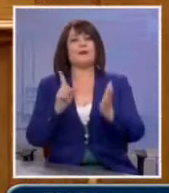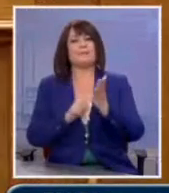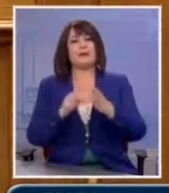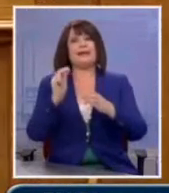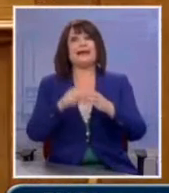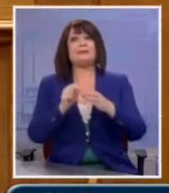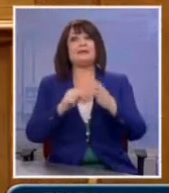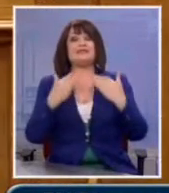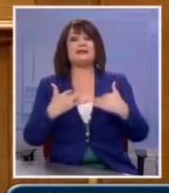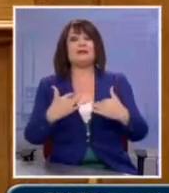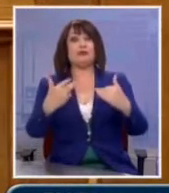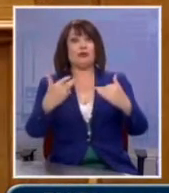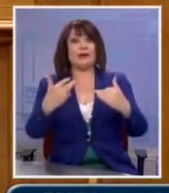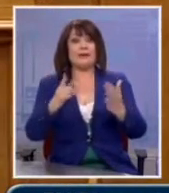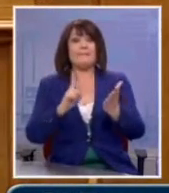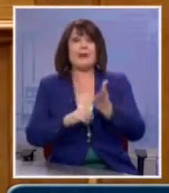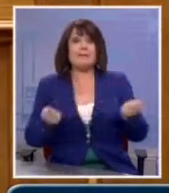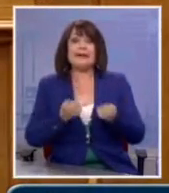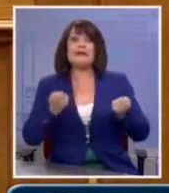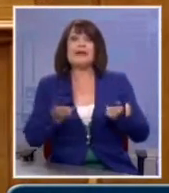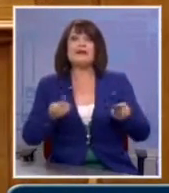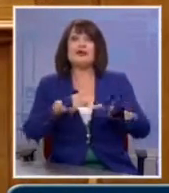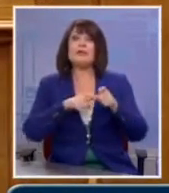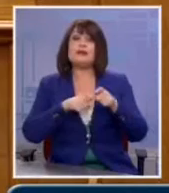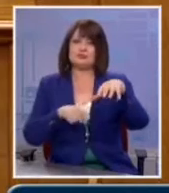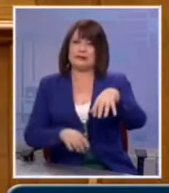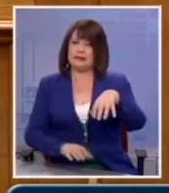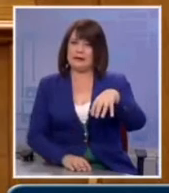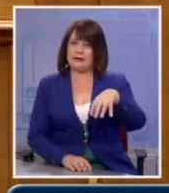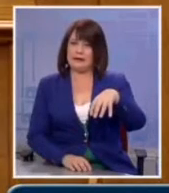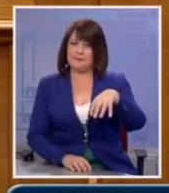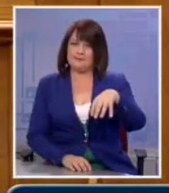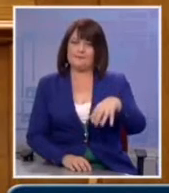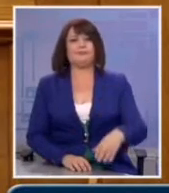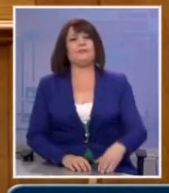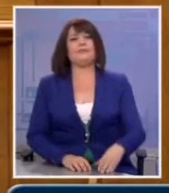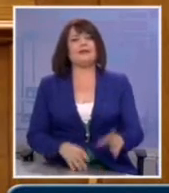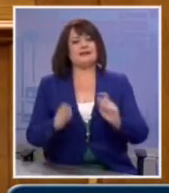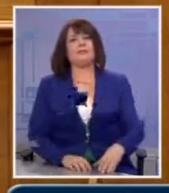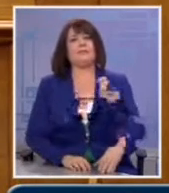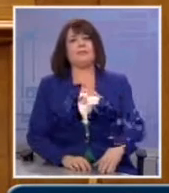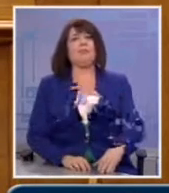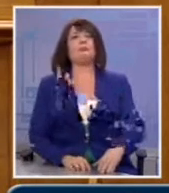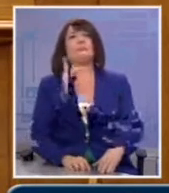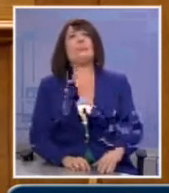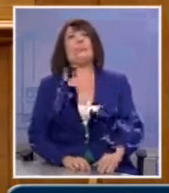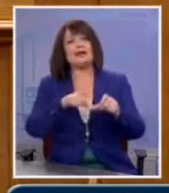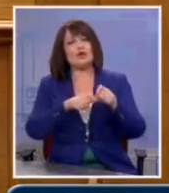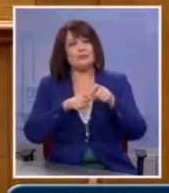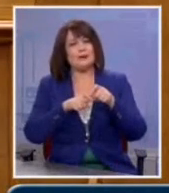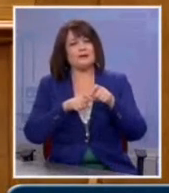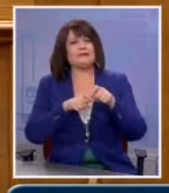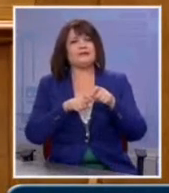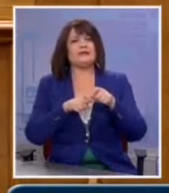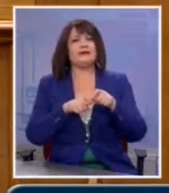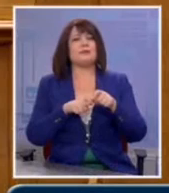ψηφιστεί από τη Βουλή προκειμένου να αξιοποιηθεί αυτή η εταιρεία για να διαμορφωθεί μια κοινοπραξία που θα